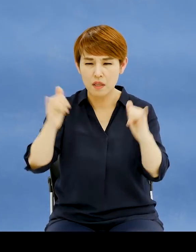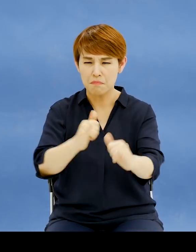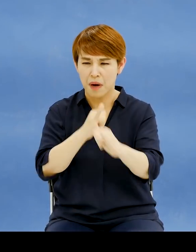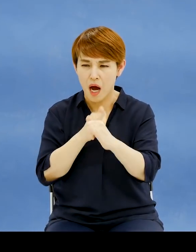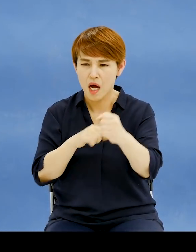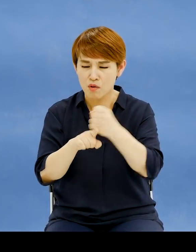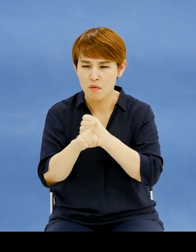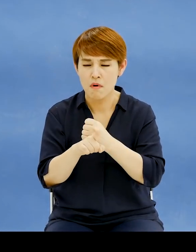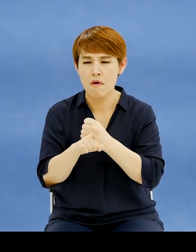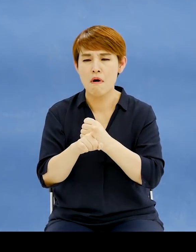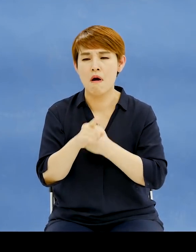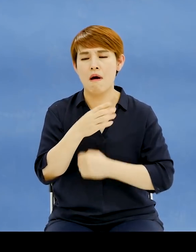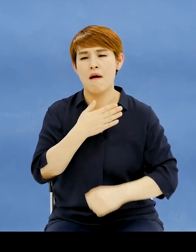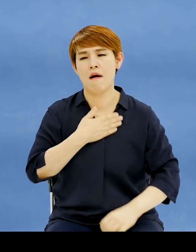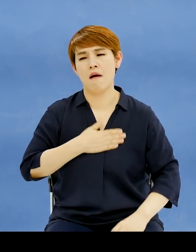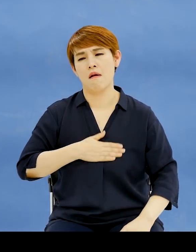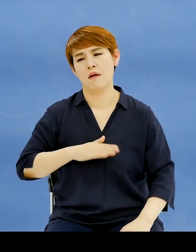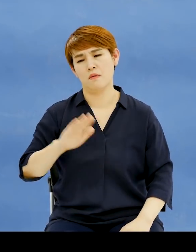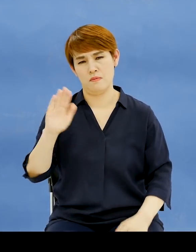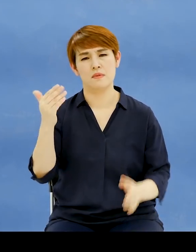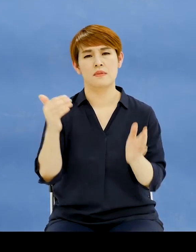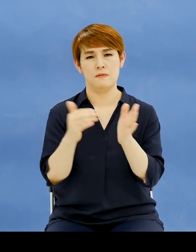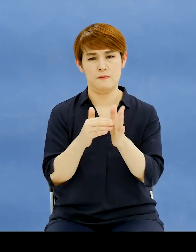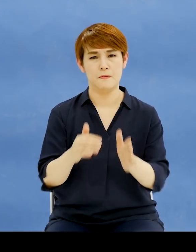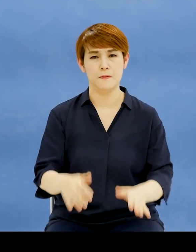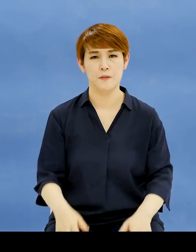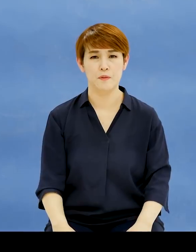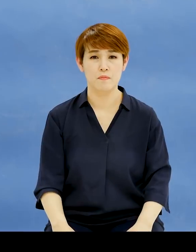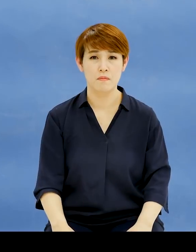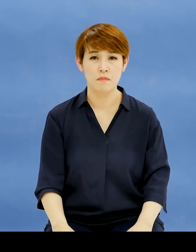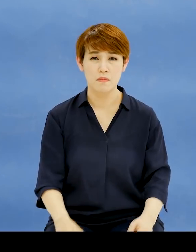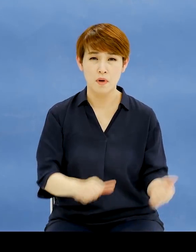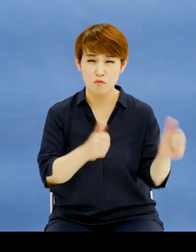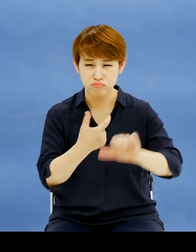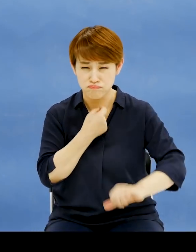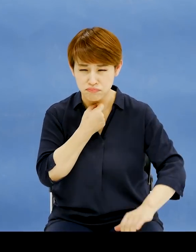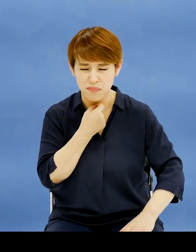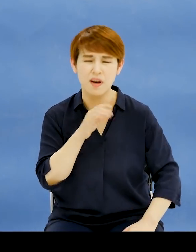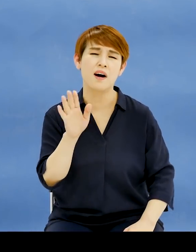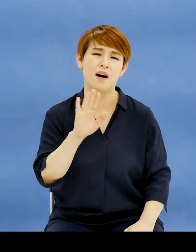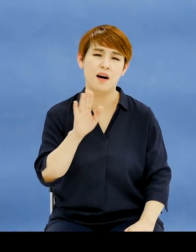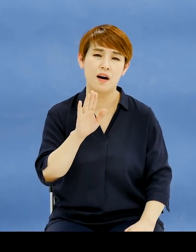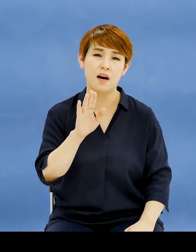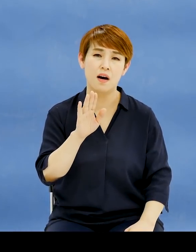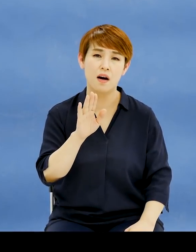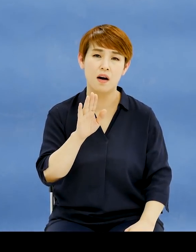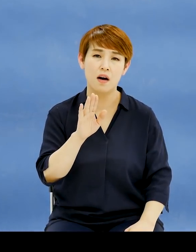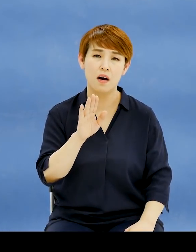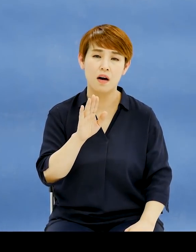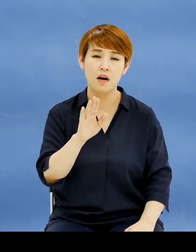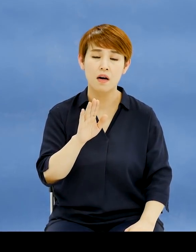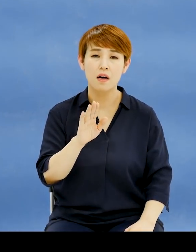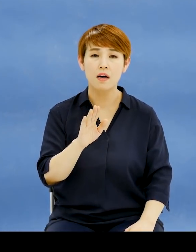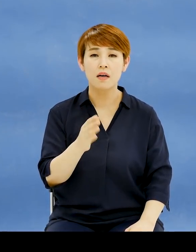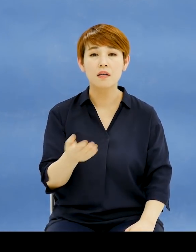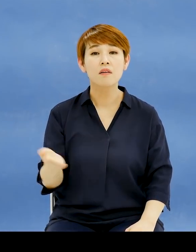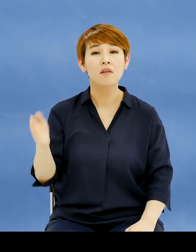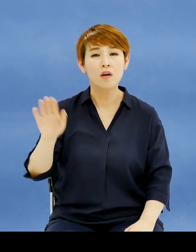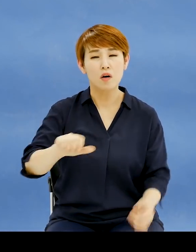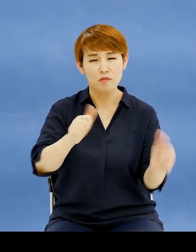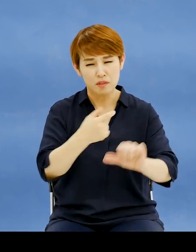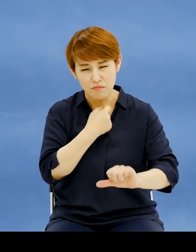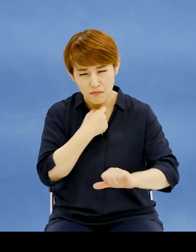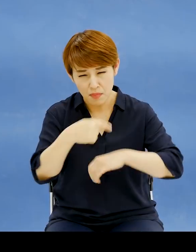네네. 저렇게 자기의 목숨을 저렇게 해버릴까. 네네. 저는 죽고 싶진 않았지만 네네. 그 죽고